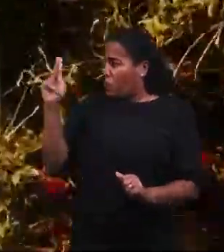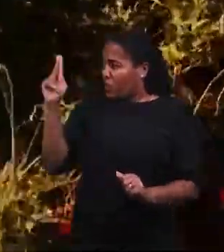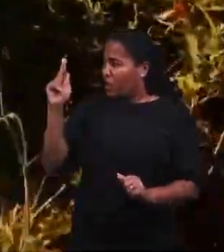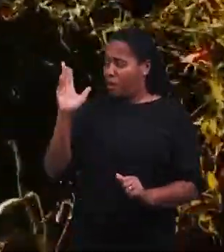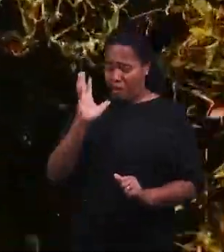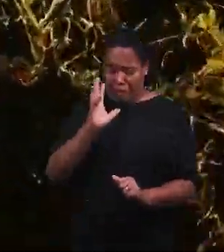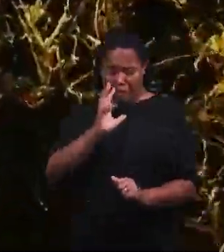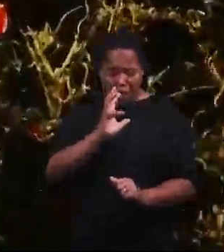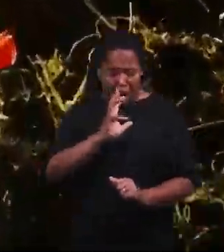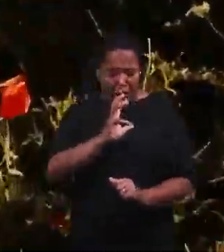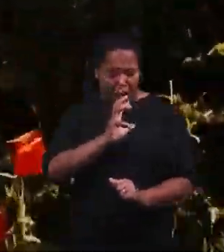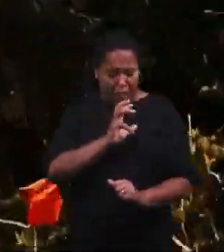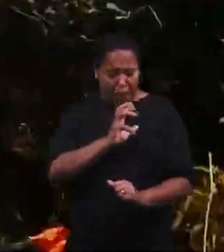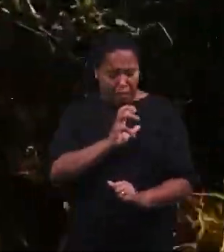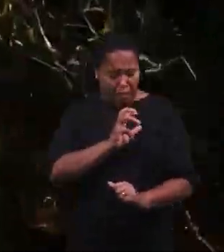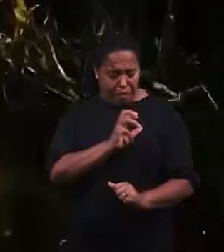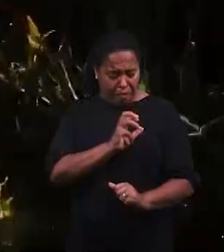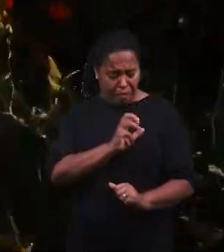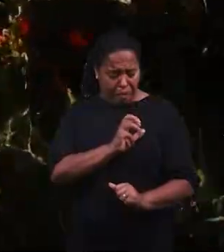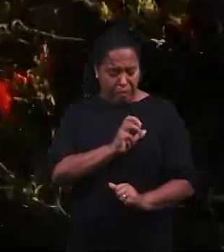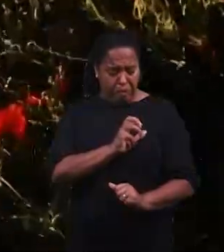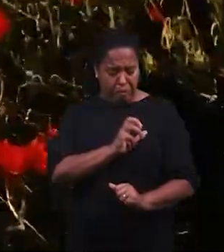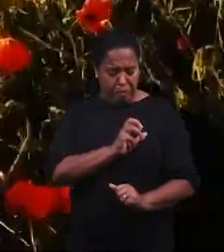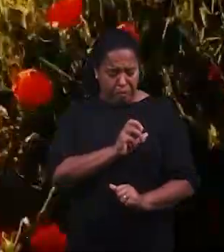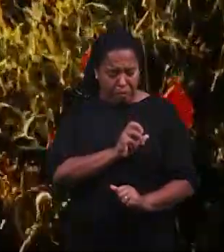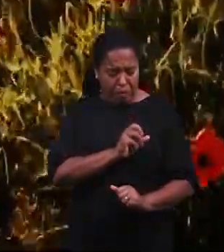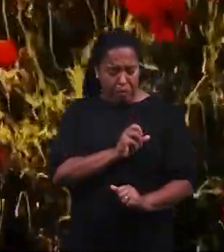И покроешь меня своей любовью.